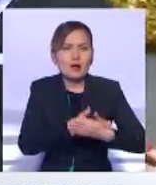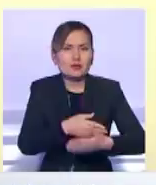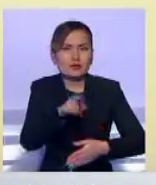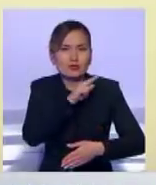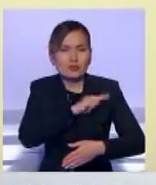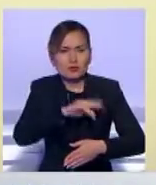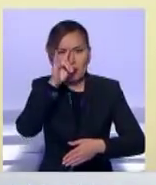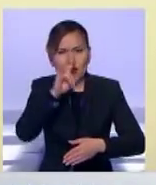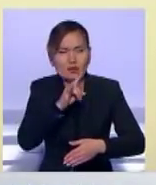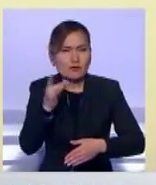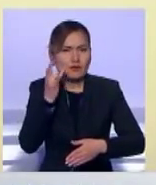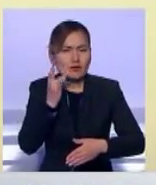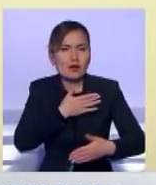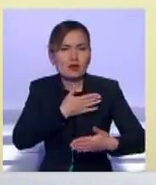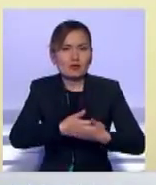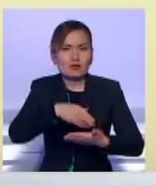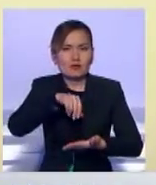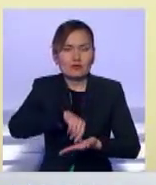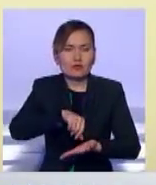жатыр.